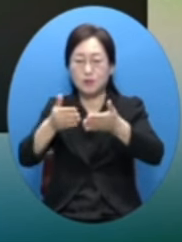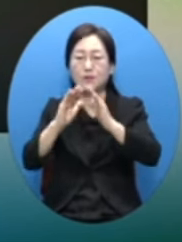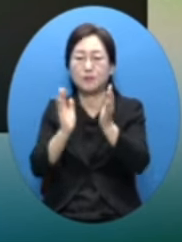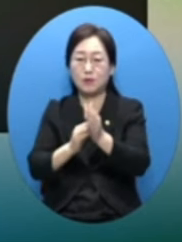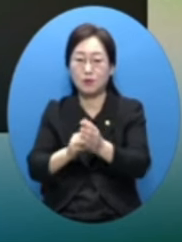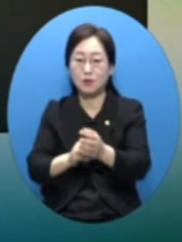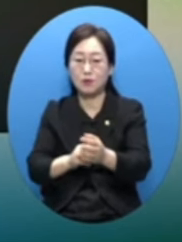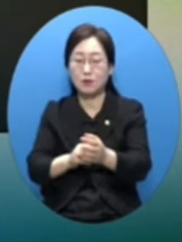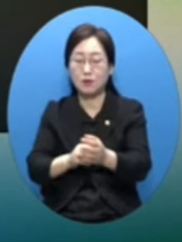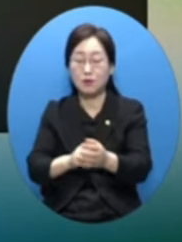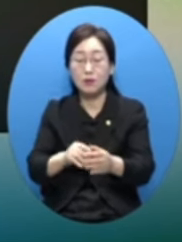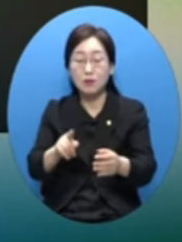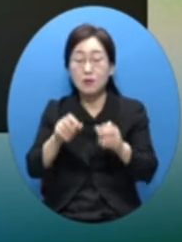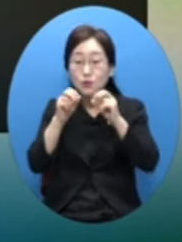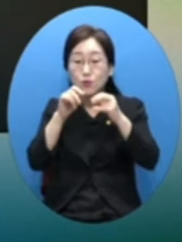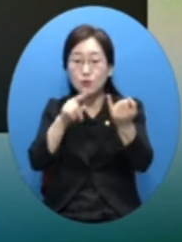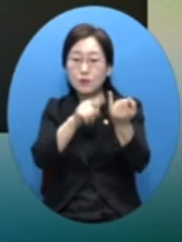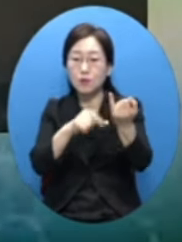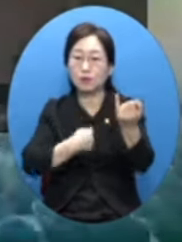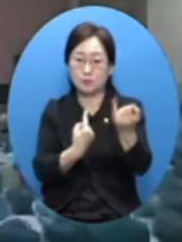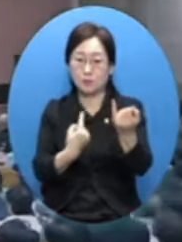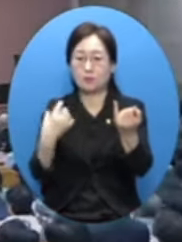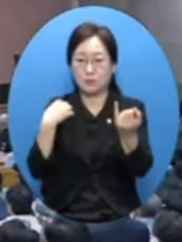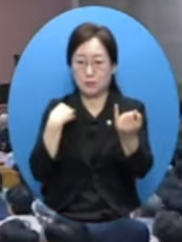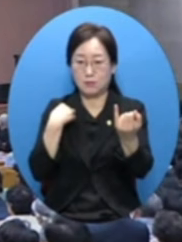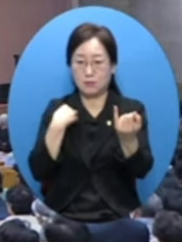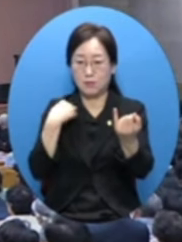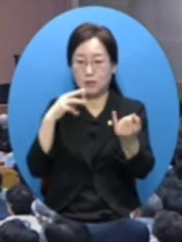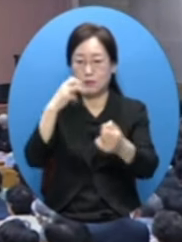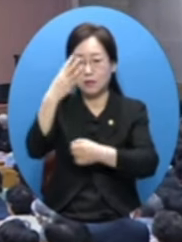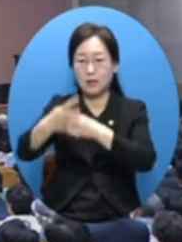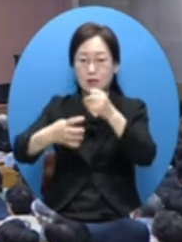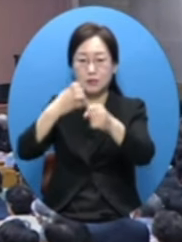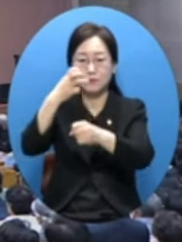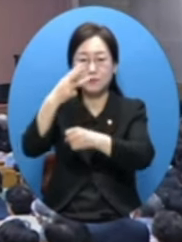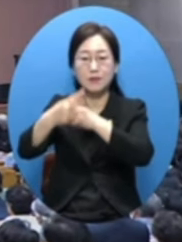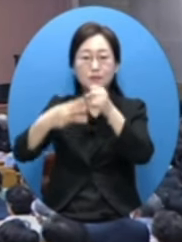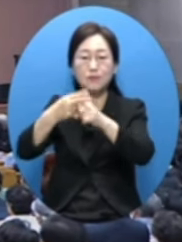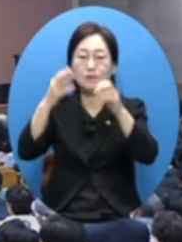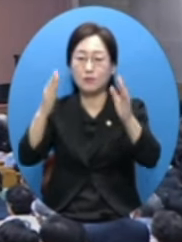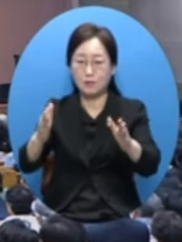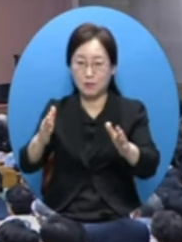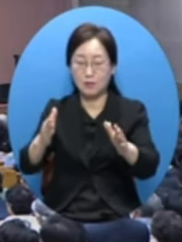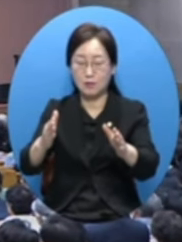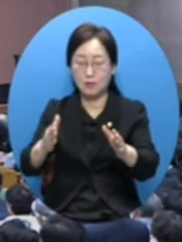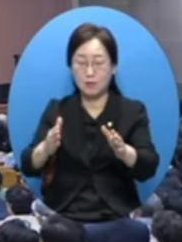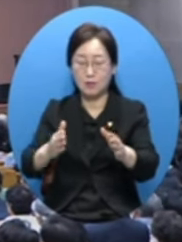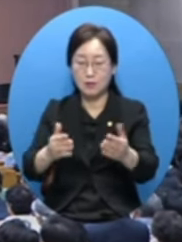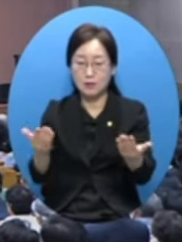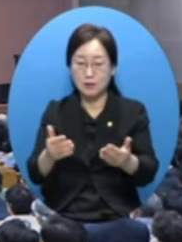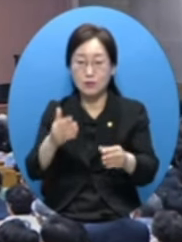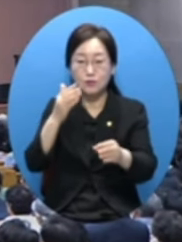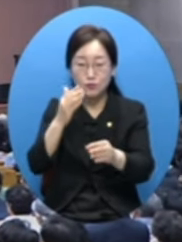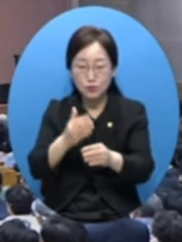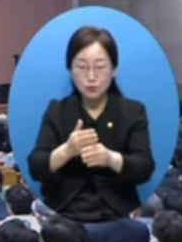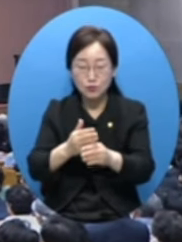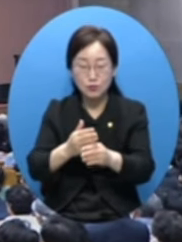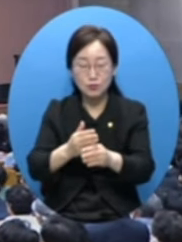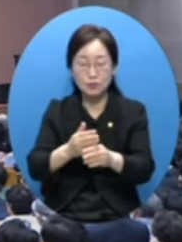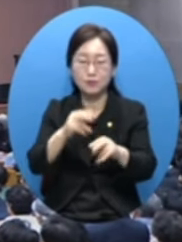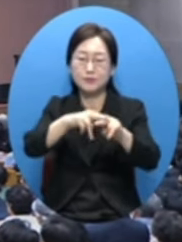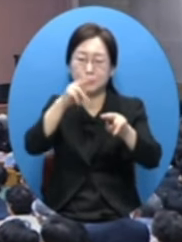것입니다. 43년을 한국에서 섬기던 로지타 선교사는 잠시 미국으로 돌아가 은퇴하고